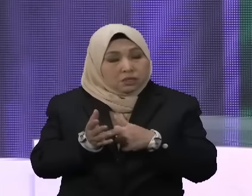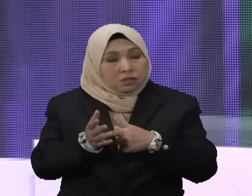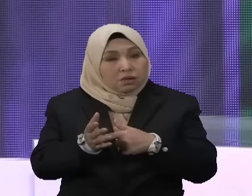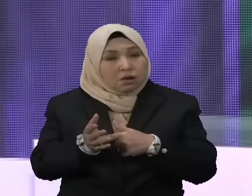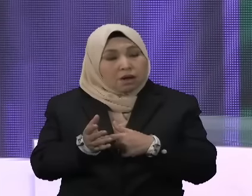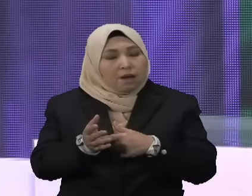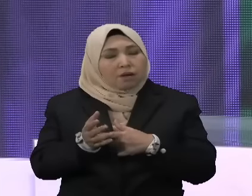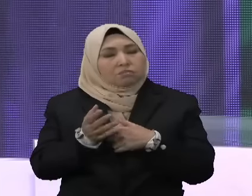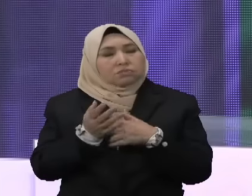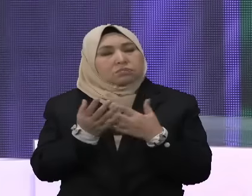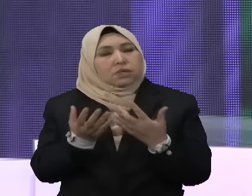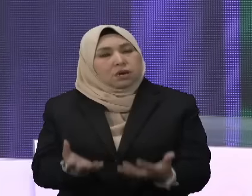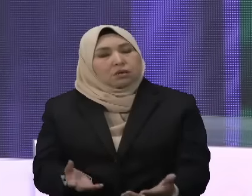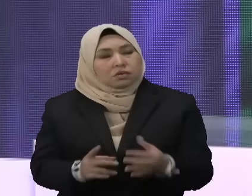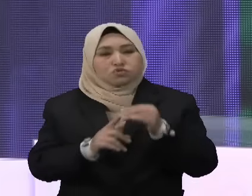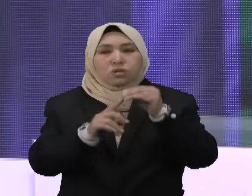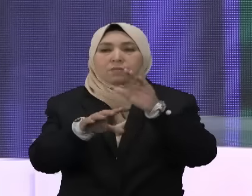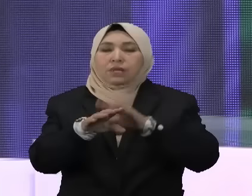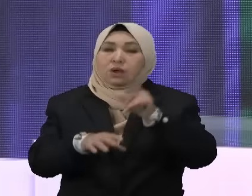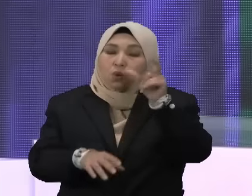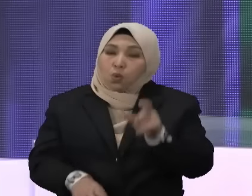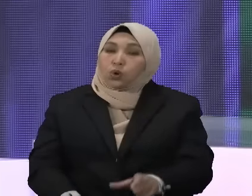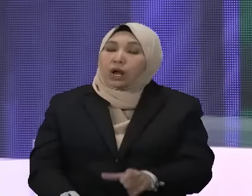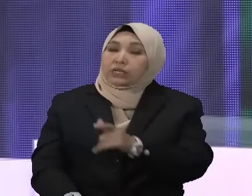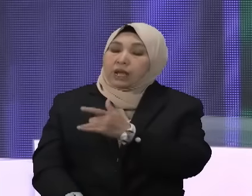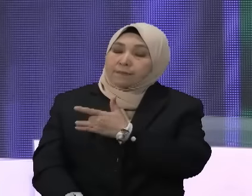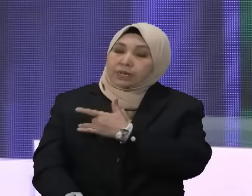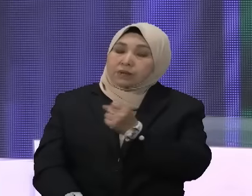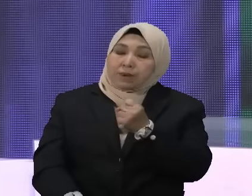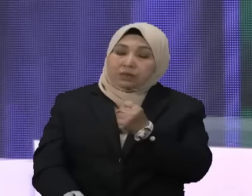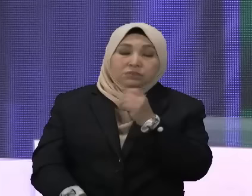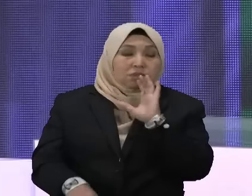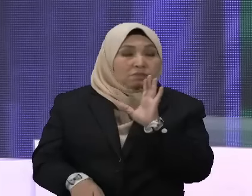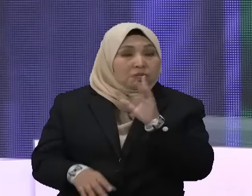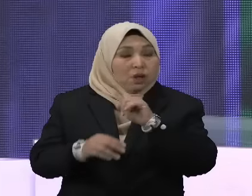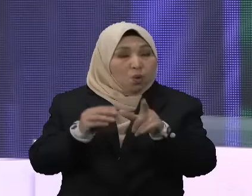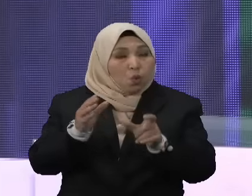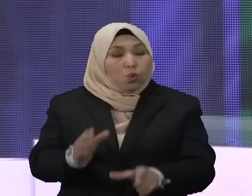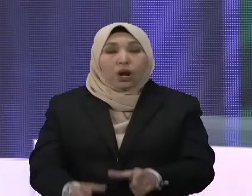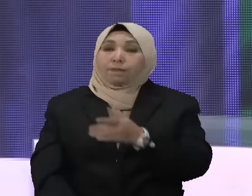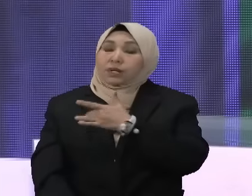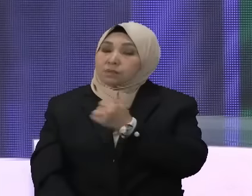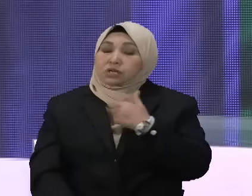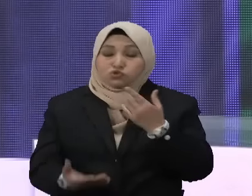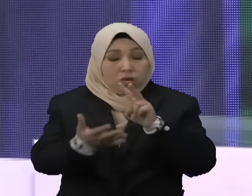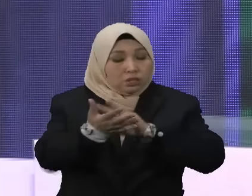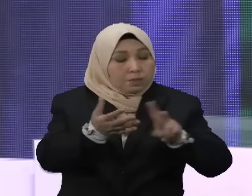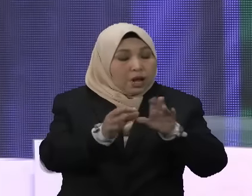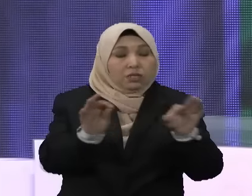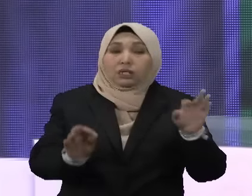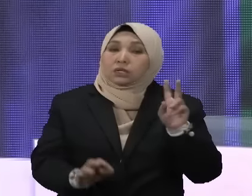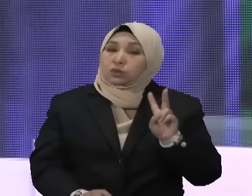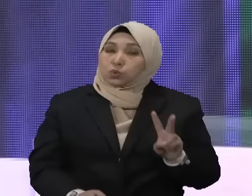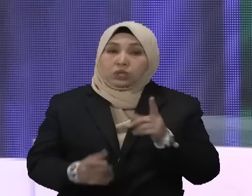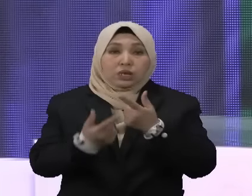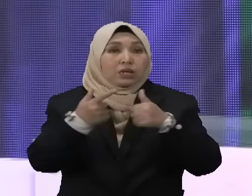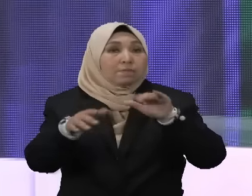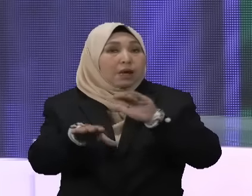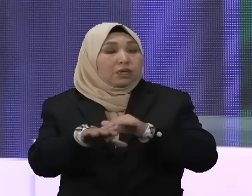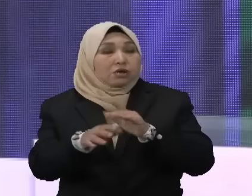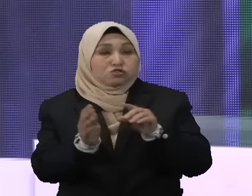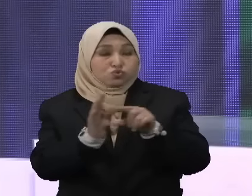berat kecuali bagi orang yang beriman. Dan bercakap tentang orang beriman ini, sudah dibaca sebentar tadi ayat yang kedua daripada